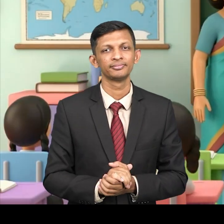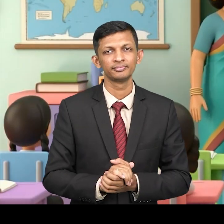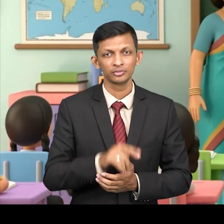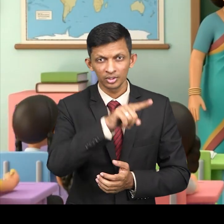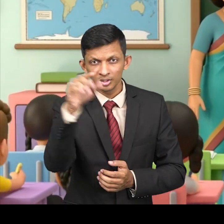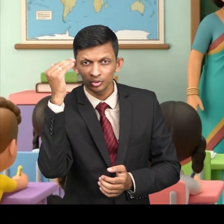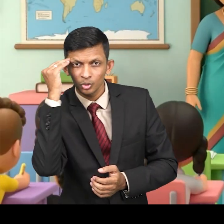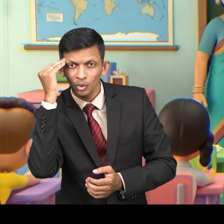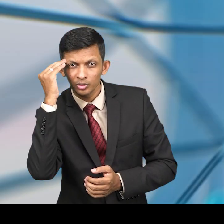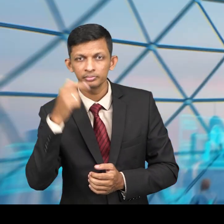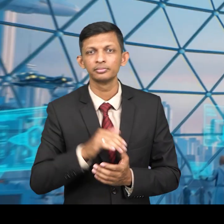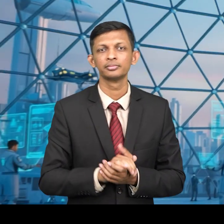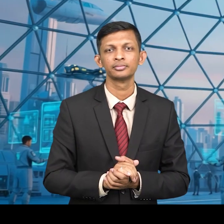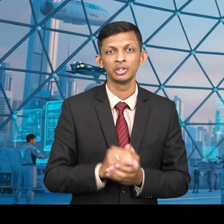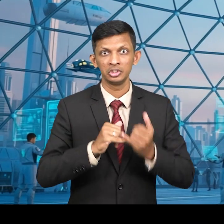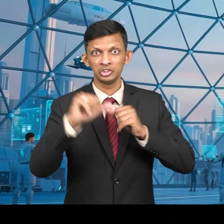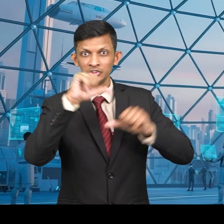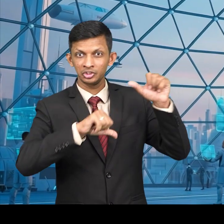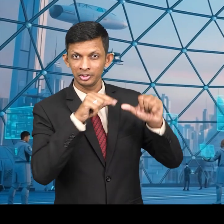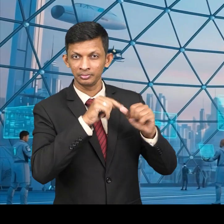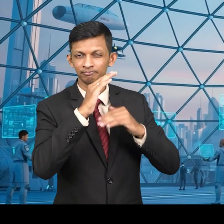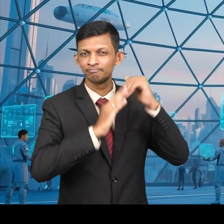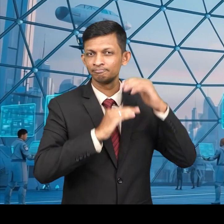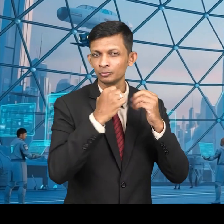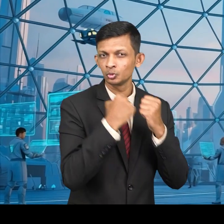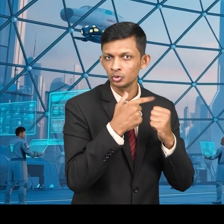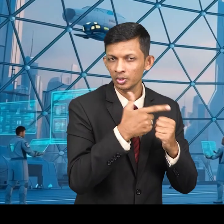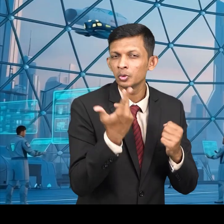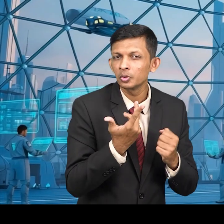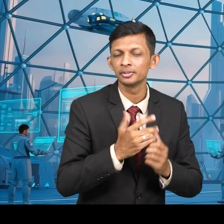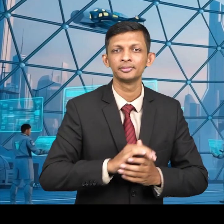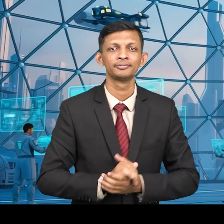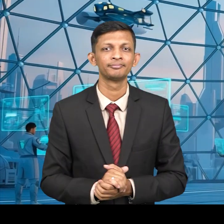क्या आप जानते हैं? वैज्ञानिक बना रहे हैं